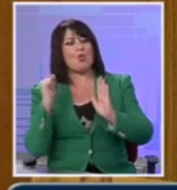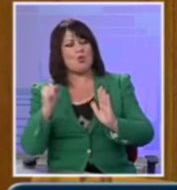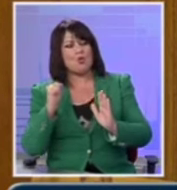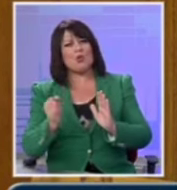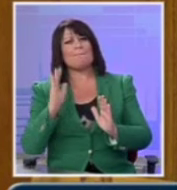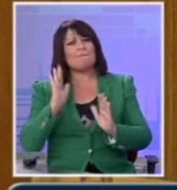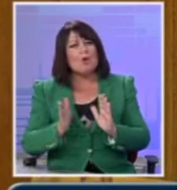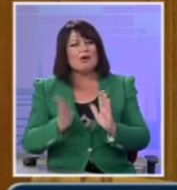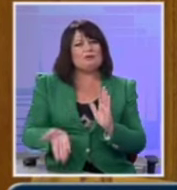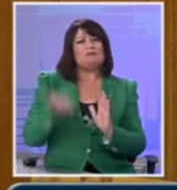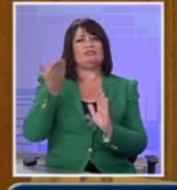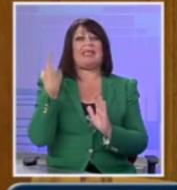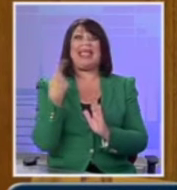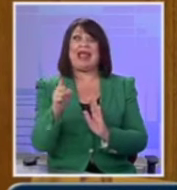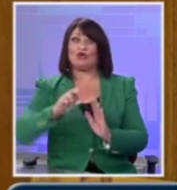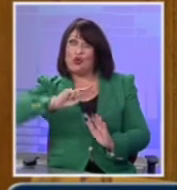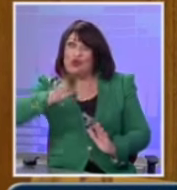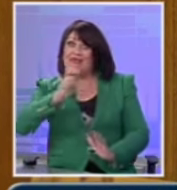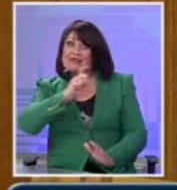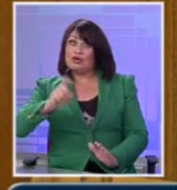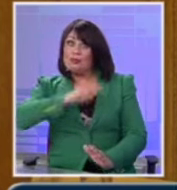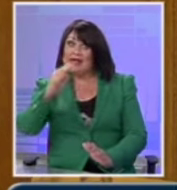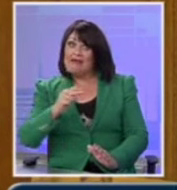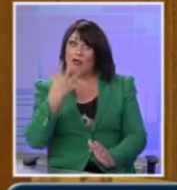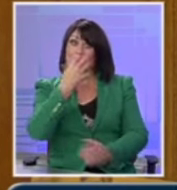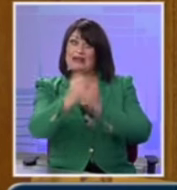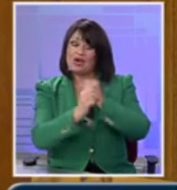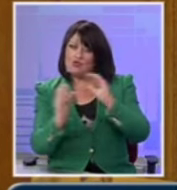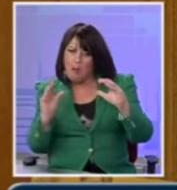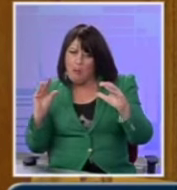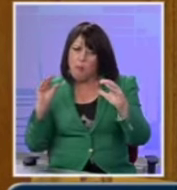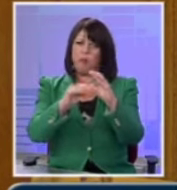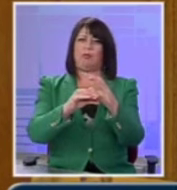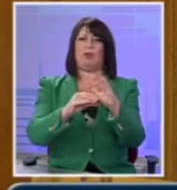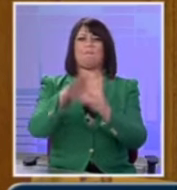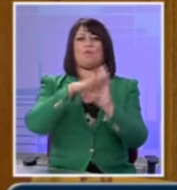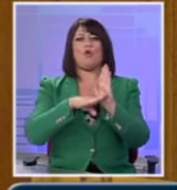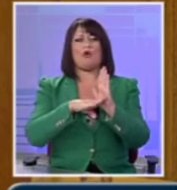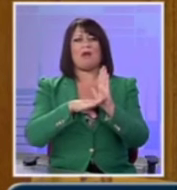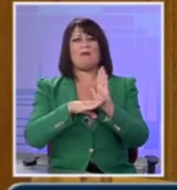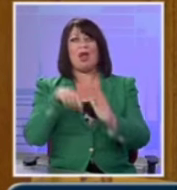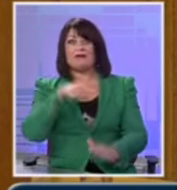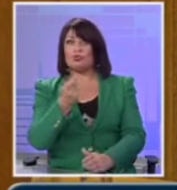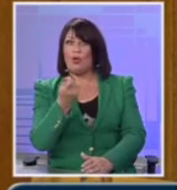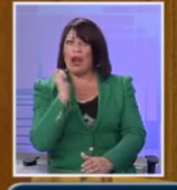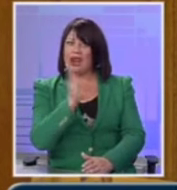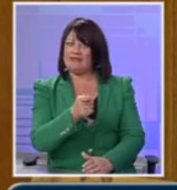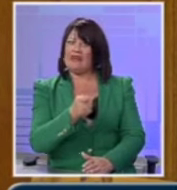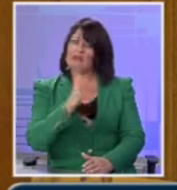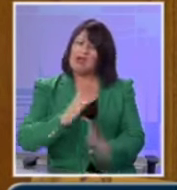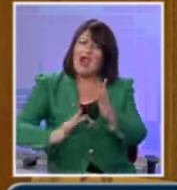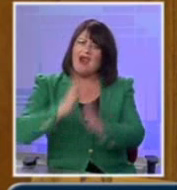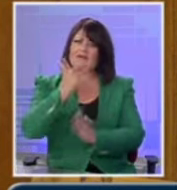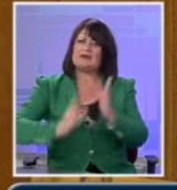να υπερβαίνει τα 100 δισεκατομμύρια ευρώ για την επόμενη πενταετία και το οποίο μπορεί να αποτελέσει μέρος του